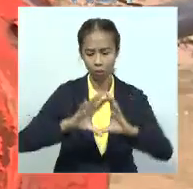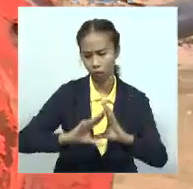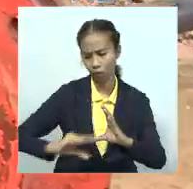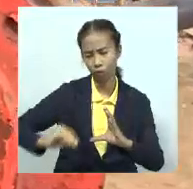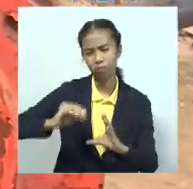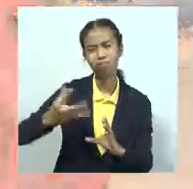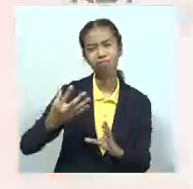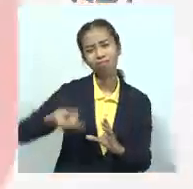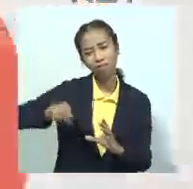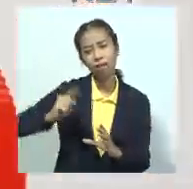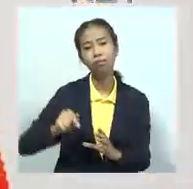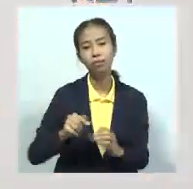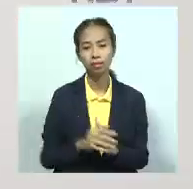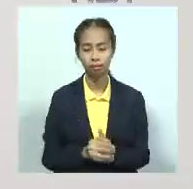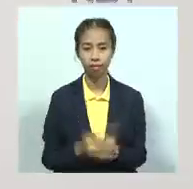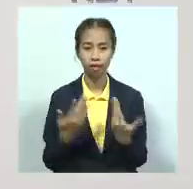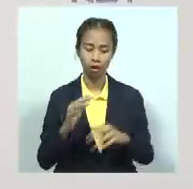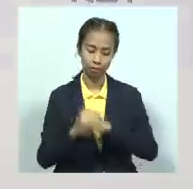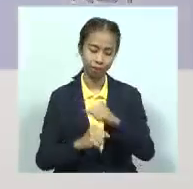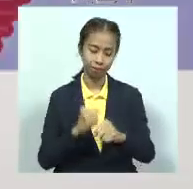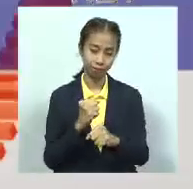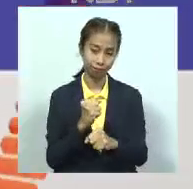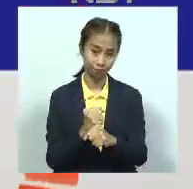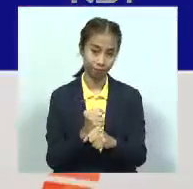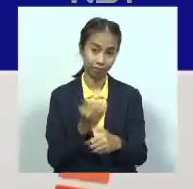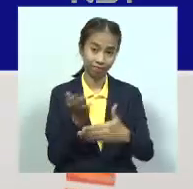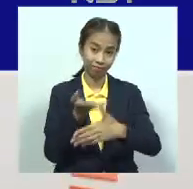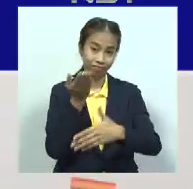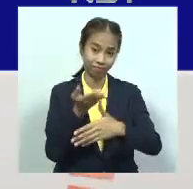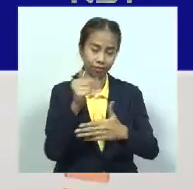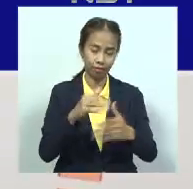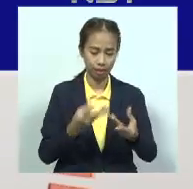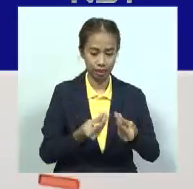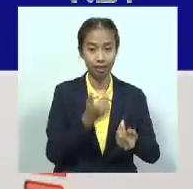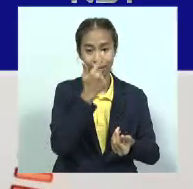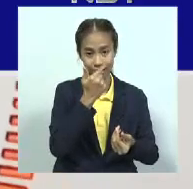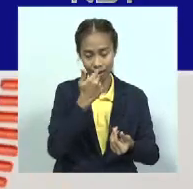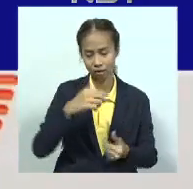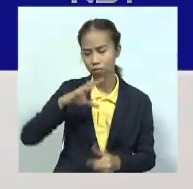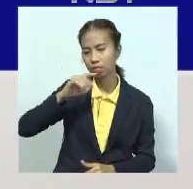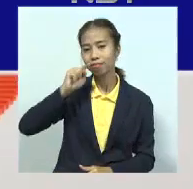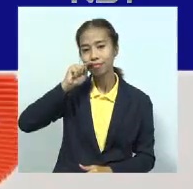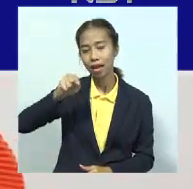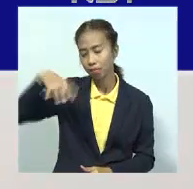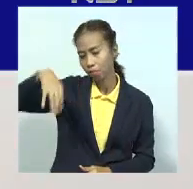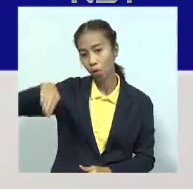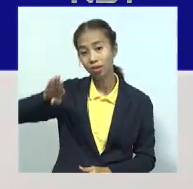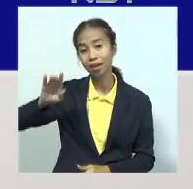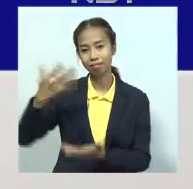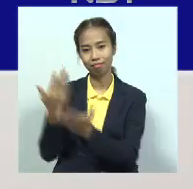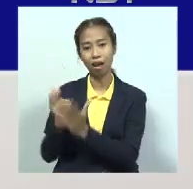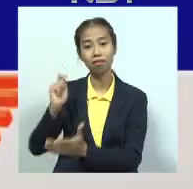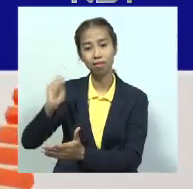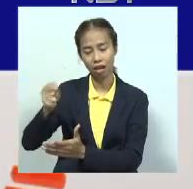าขณะที่เมื่อต้นปีที่ผ่านมาสำนักงานเขตดินแดงได้ดำเนินการว่าจ้างบริษัทเอกชนเข้ามาลอกท่อระบ